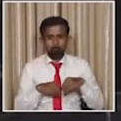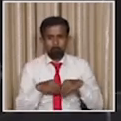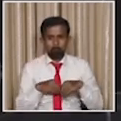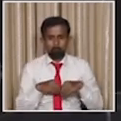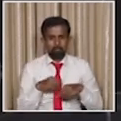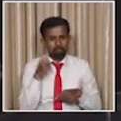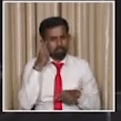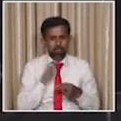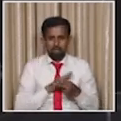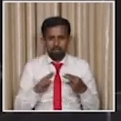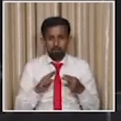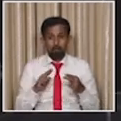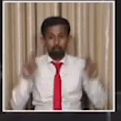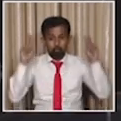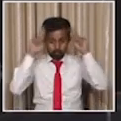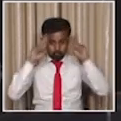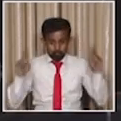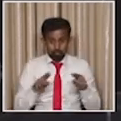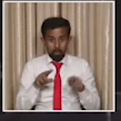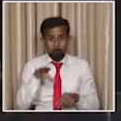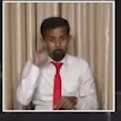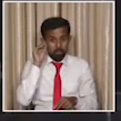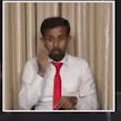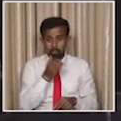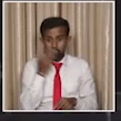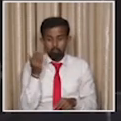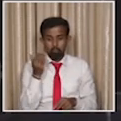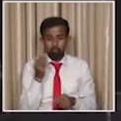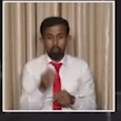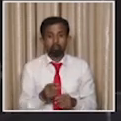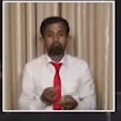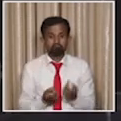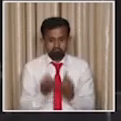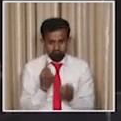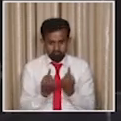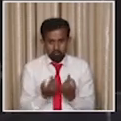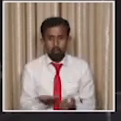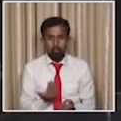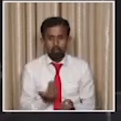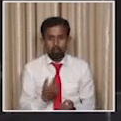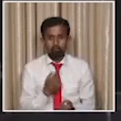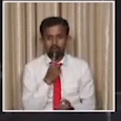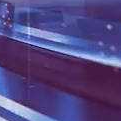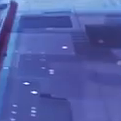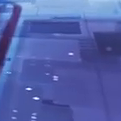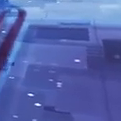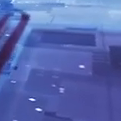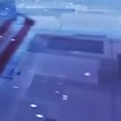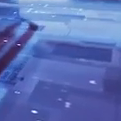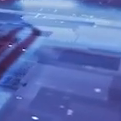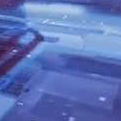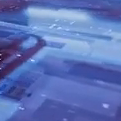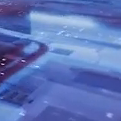එහා ගිහිල්ලා ජාත්‍යන්තර වශයෙන් පිළිගන්න පුළුවන් විමර්ශනයක් සිදු කළ යුතුයි කියන එක මම අදහස් කරනවා.